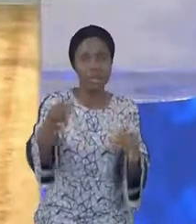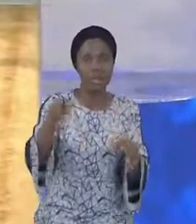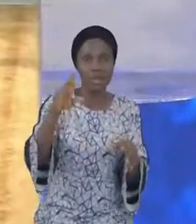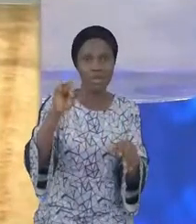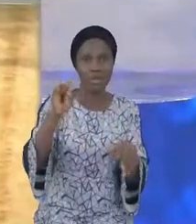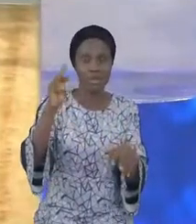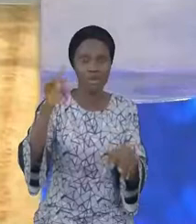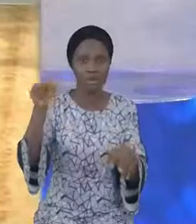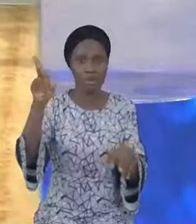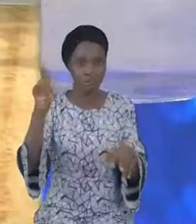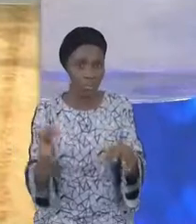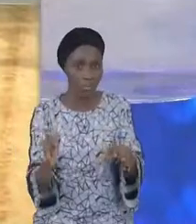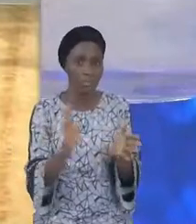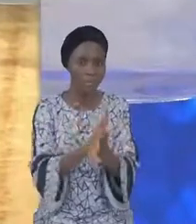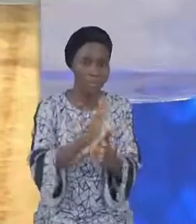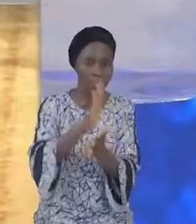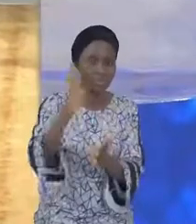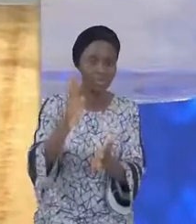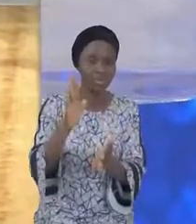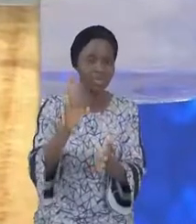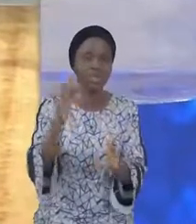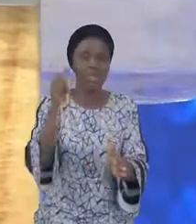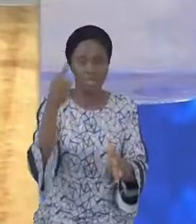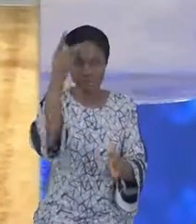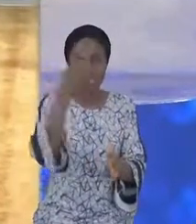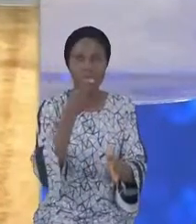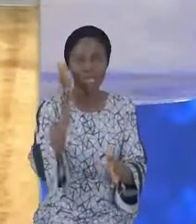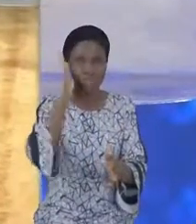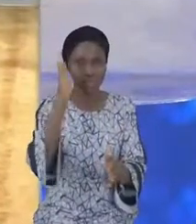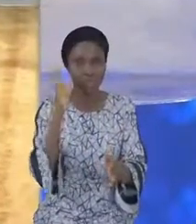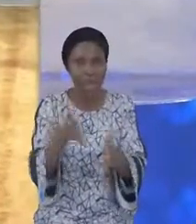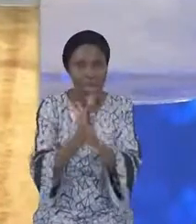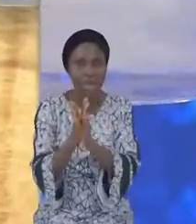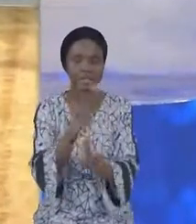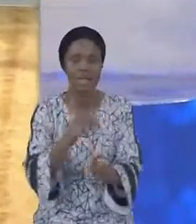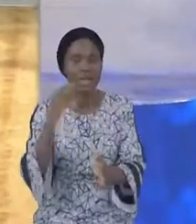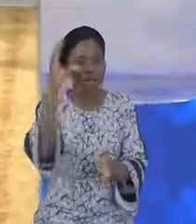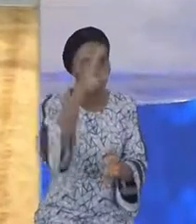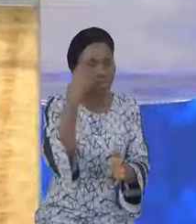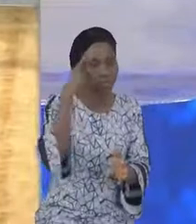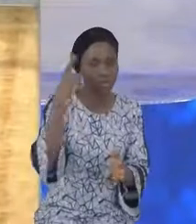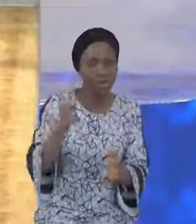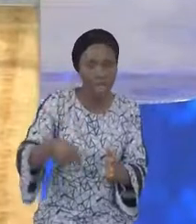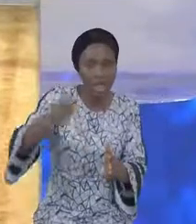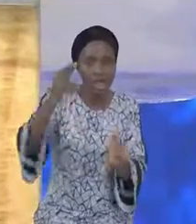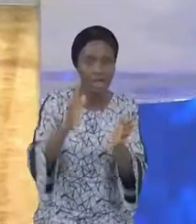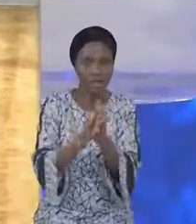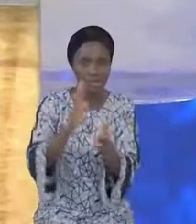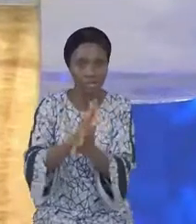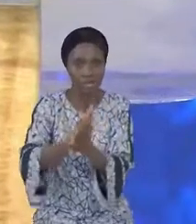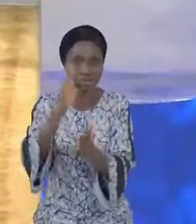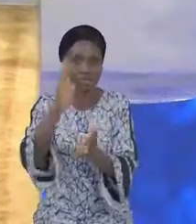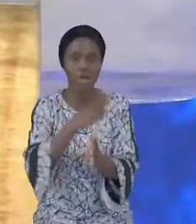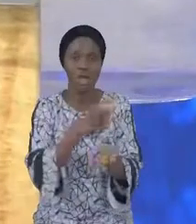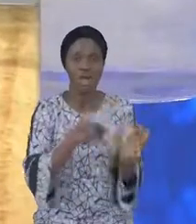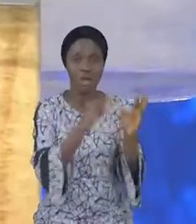que l'enfant là soit inscrit au collège. Et l'enfant pourrait être un enfant normal, un enfant qui ne